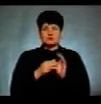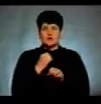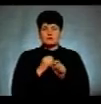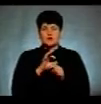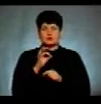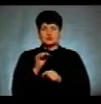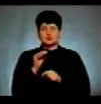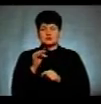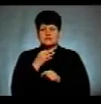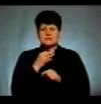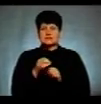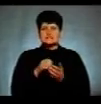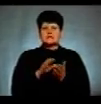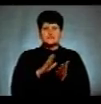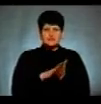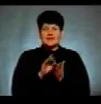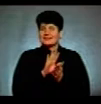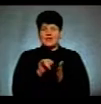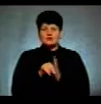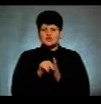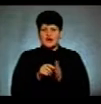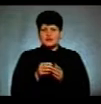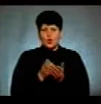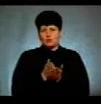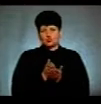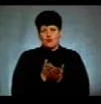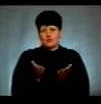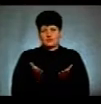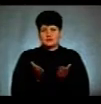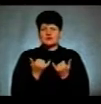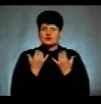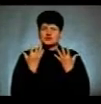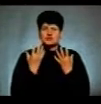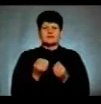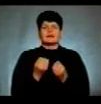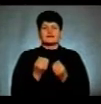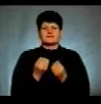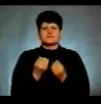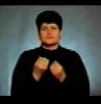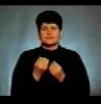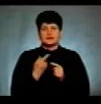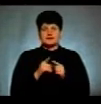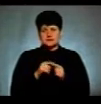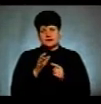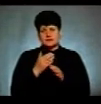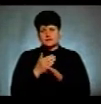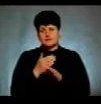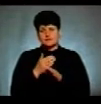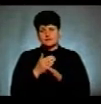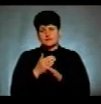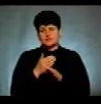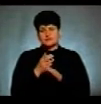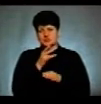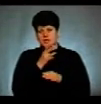Ольга Жаруха сказала, зареєструватися не означає обслуговувати. На сьогоднішній день, на цей етап, який ми маємо,